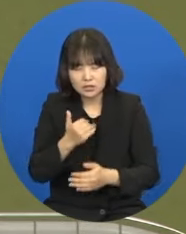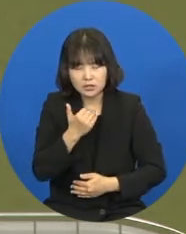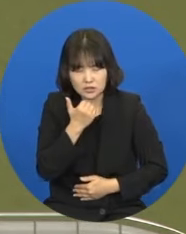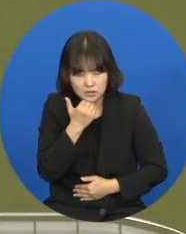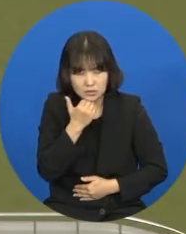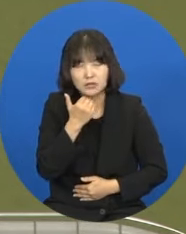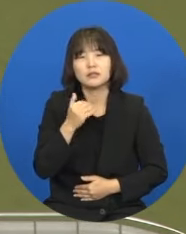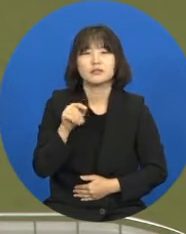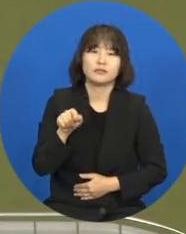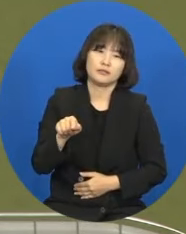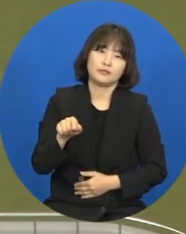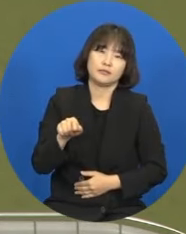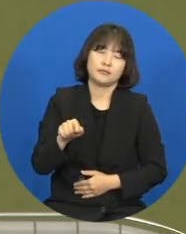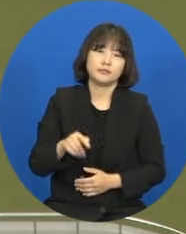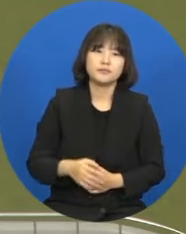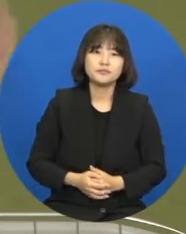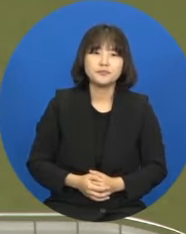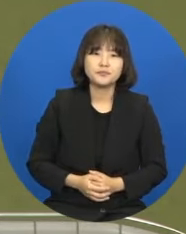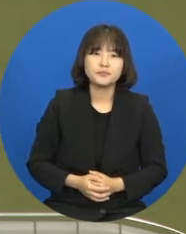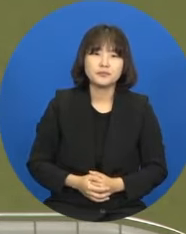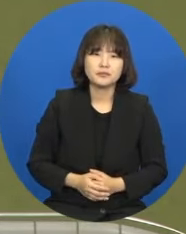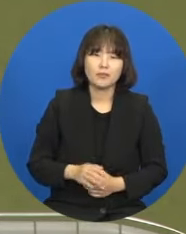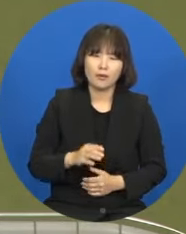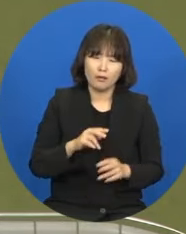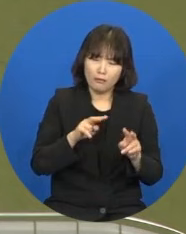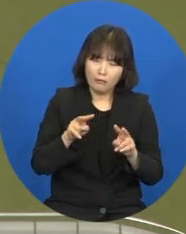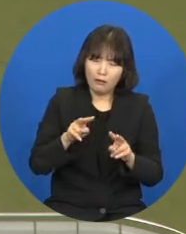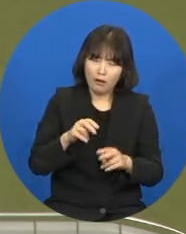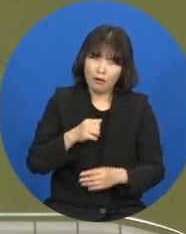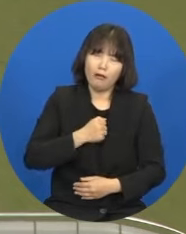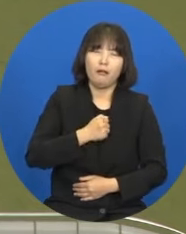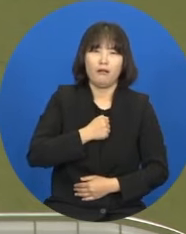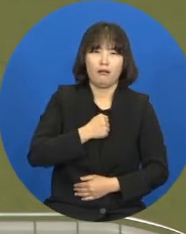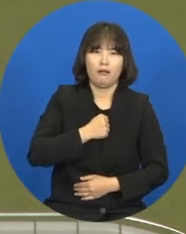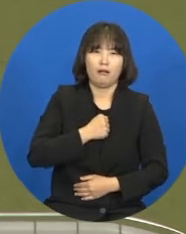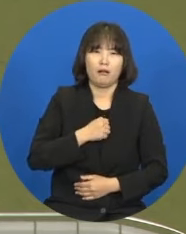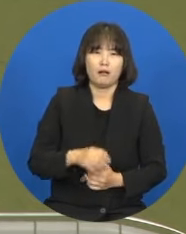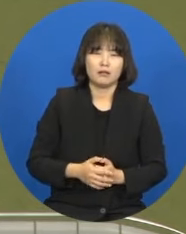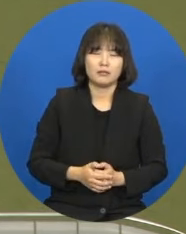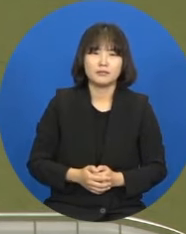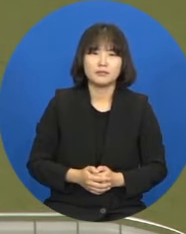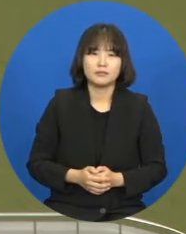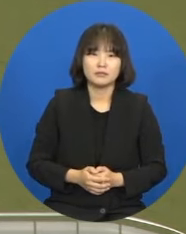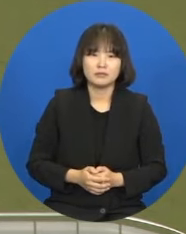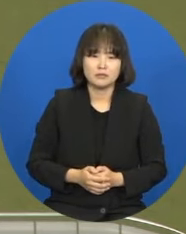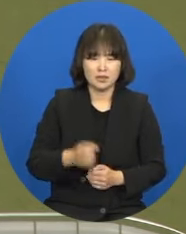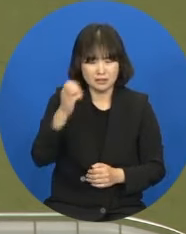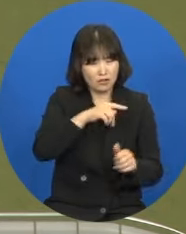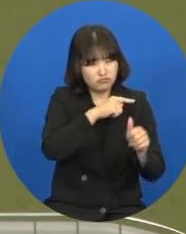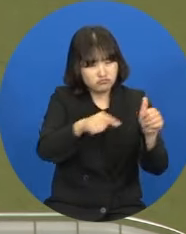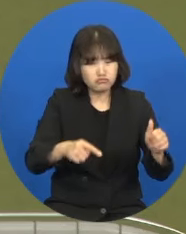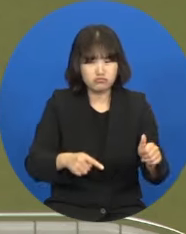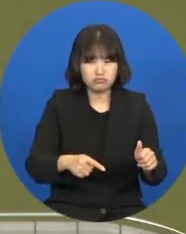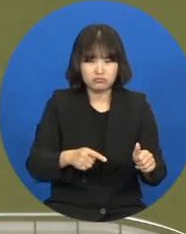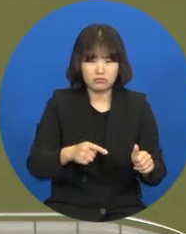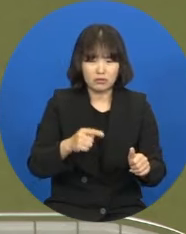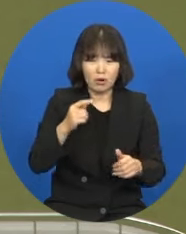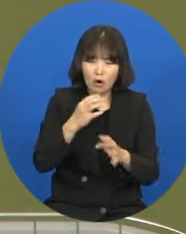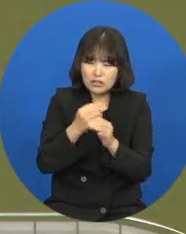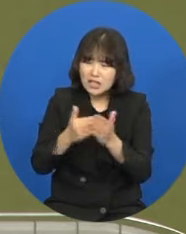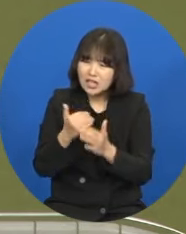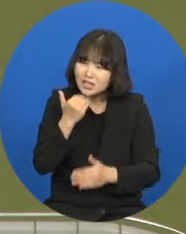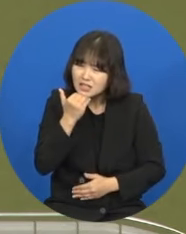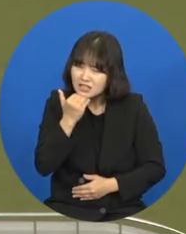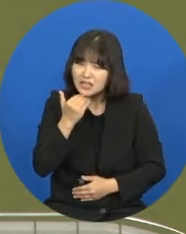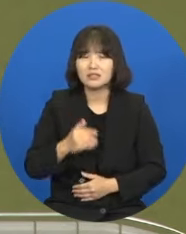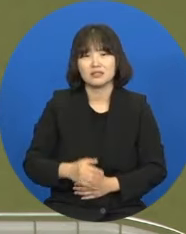기다립니다 어찌 보면 너무 답답해 it 그냥 죽여버리지 언제까지 기다릴